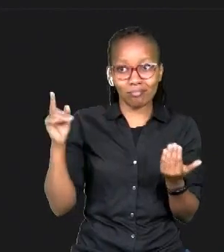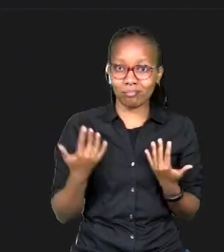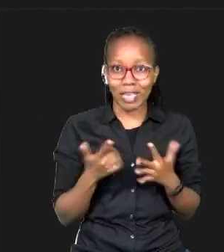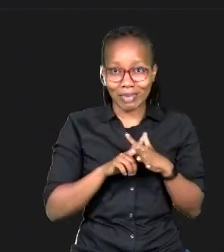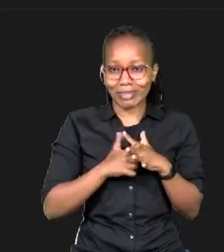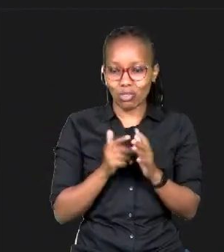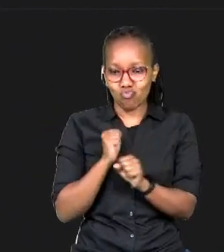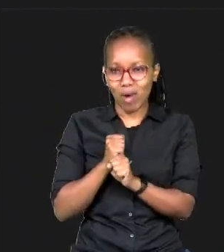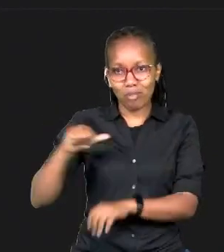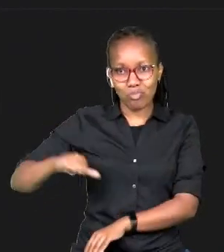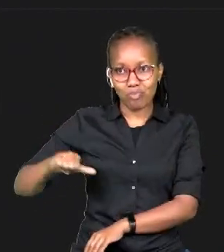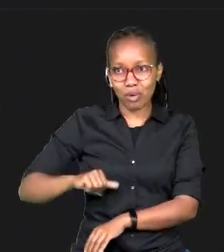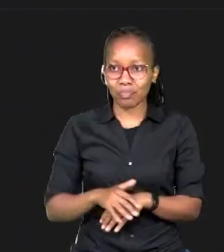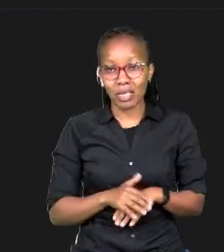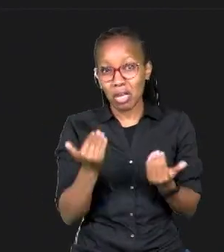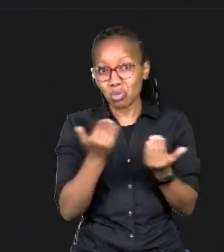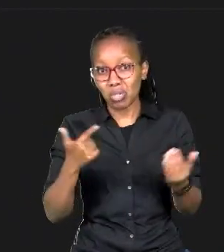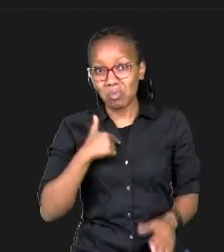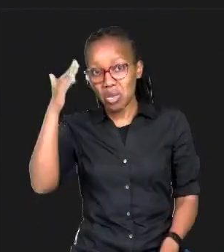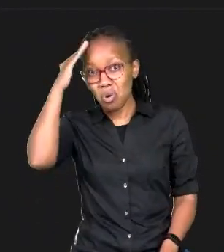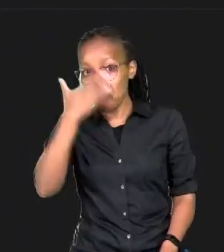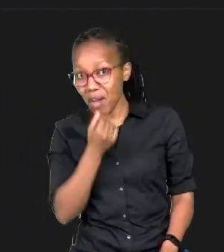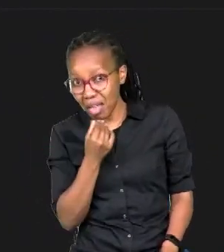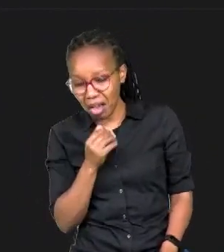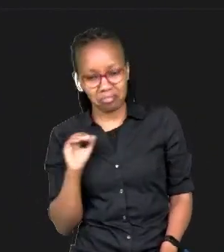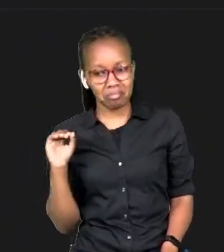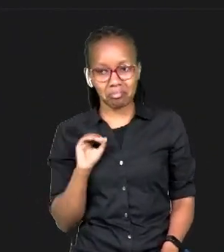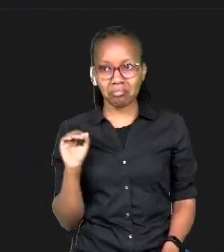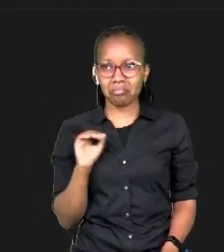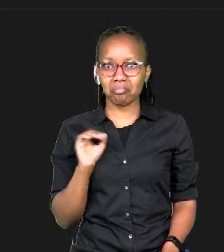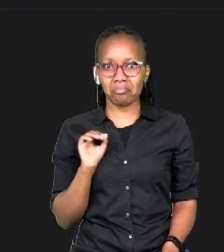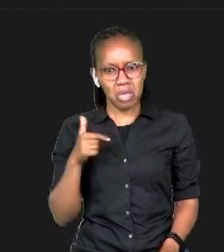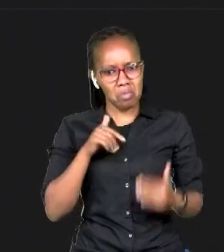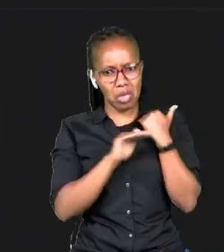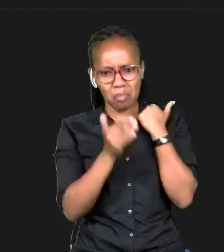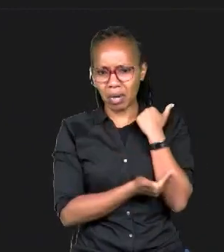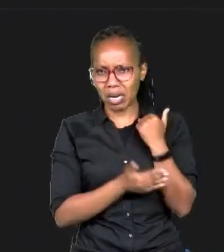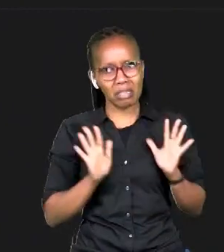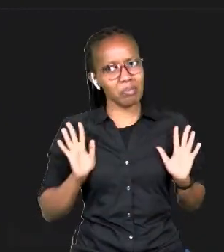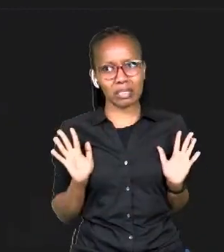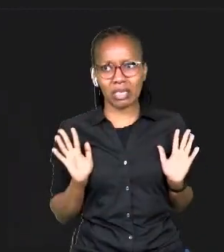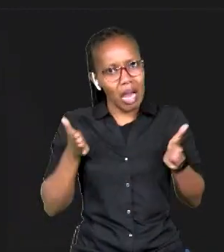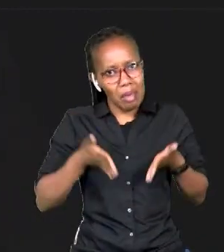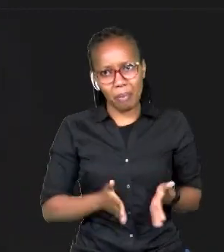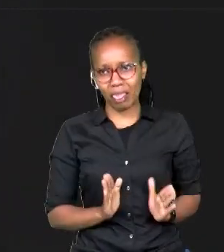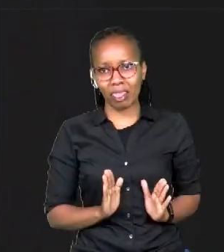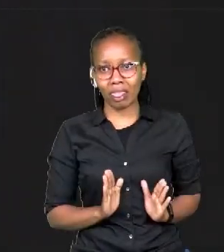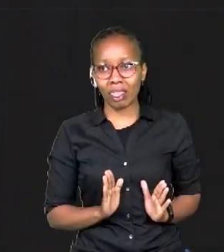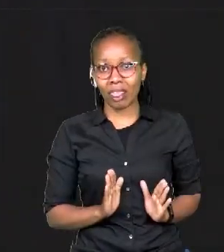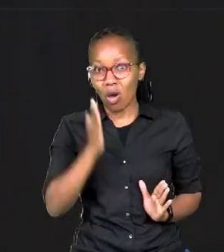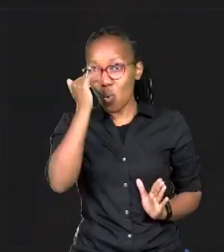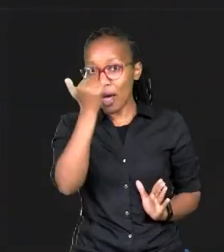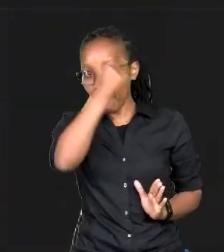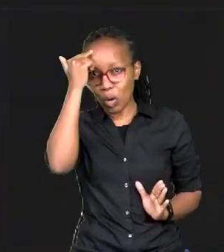sex worker. Hata watoto sijui baba yao. Nilikuwa najikuta tu niko na mimba na nazaa. juu nilikuwa